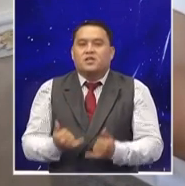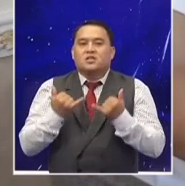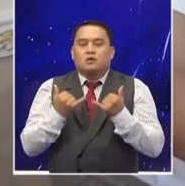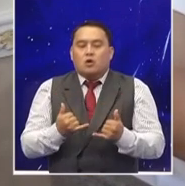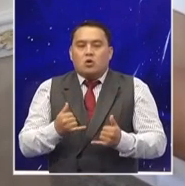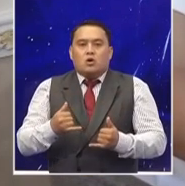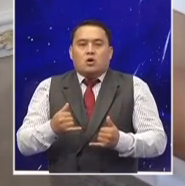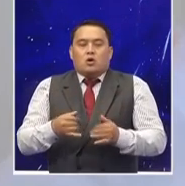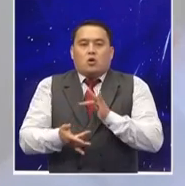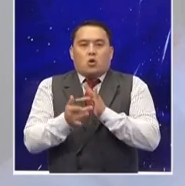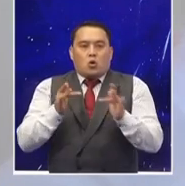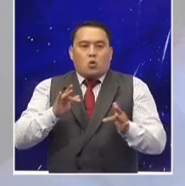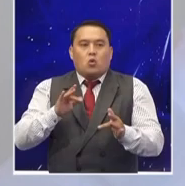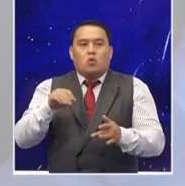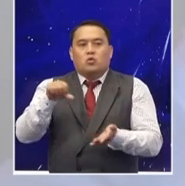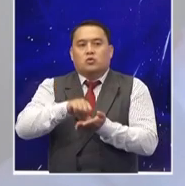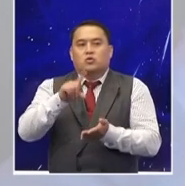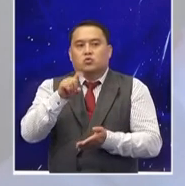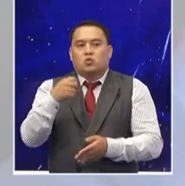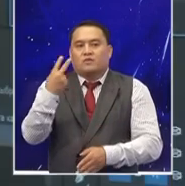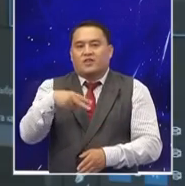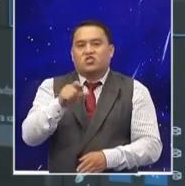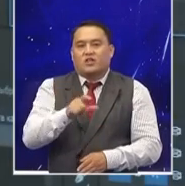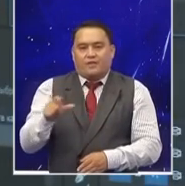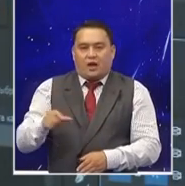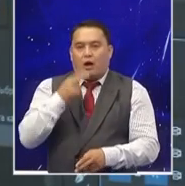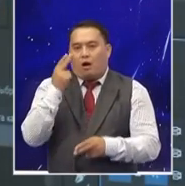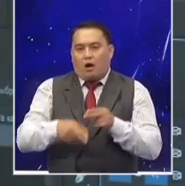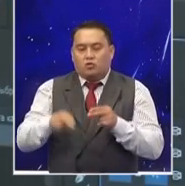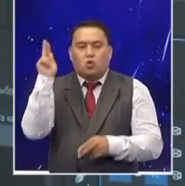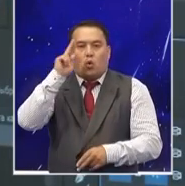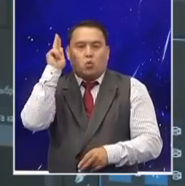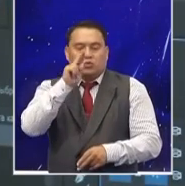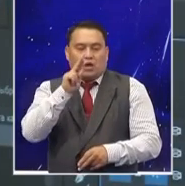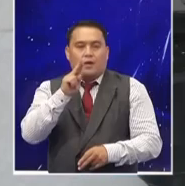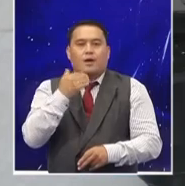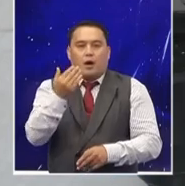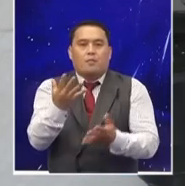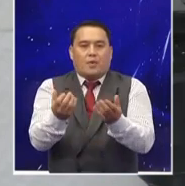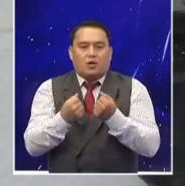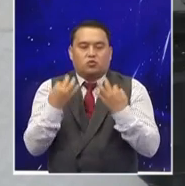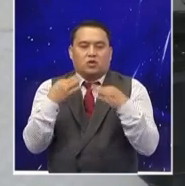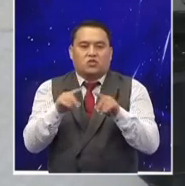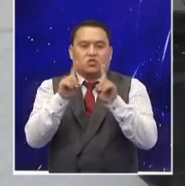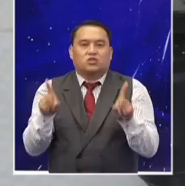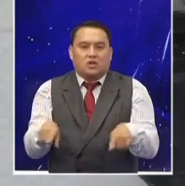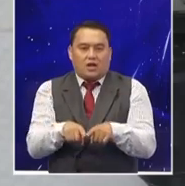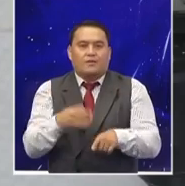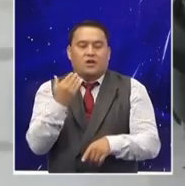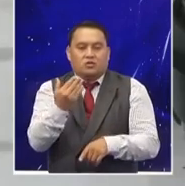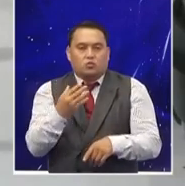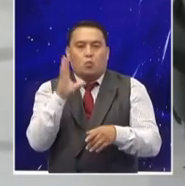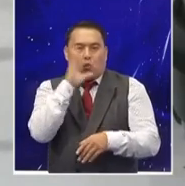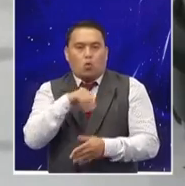момент слушателями онлайн курса являются еще 120 человек по окончании обучающего процесса и они получат сертификаты а соответственно